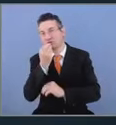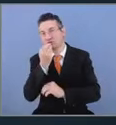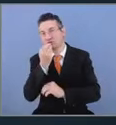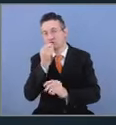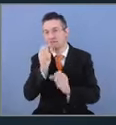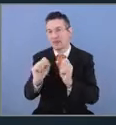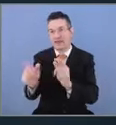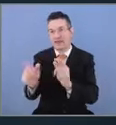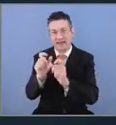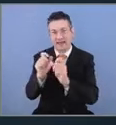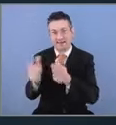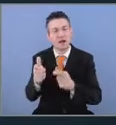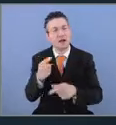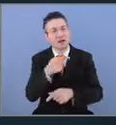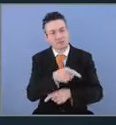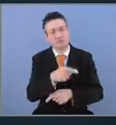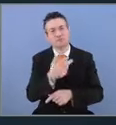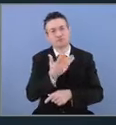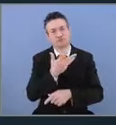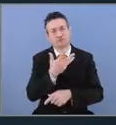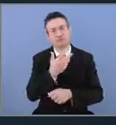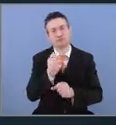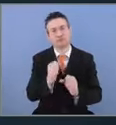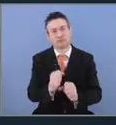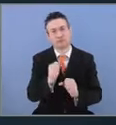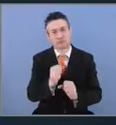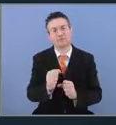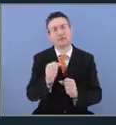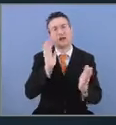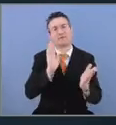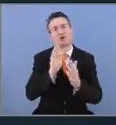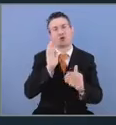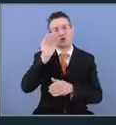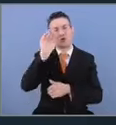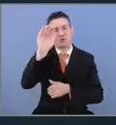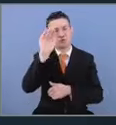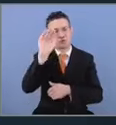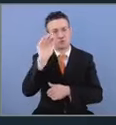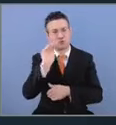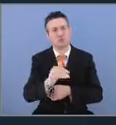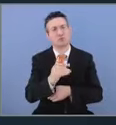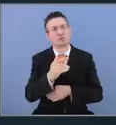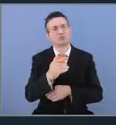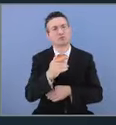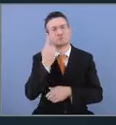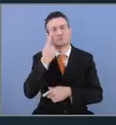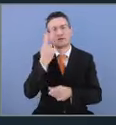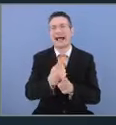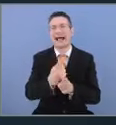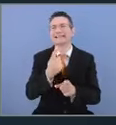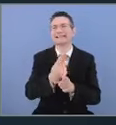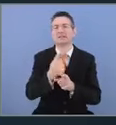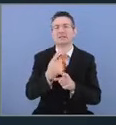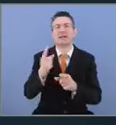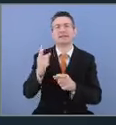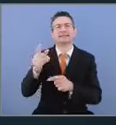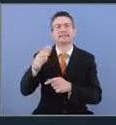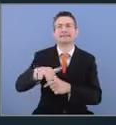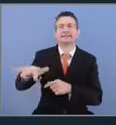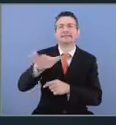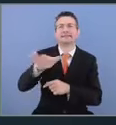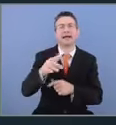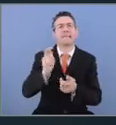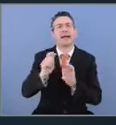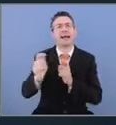attrezzate per affrontare il futuro, attente alle nuove esigenze del mercato e dei consumatori,